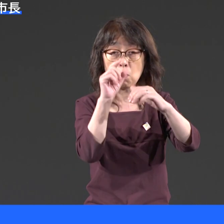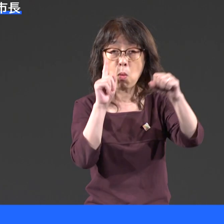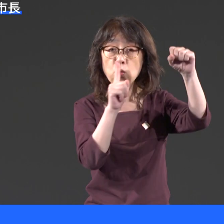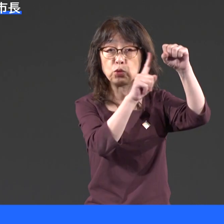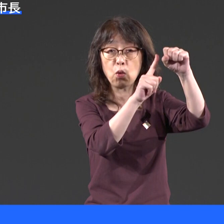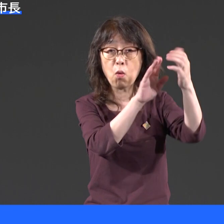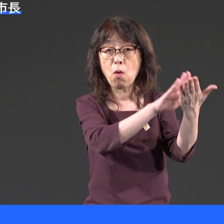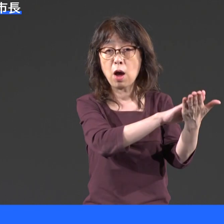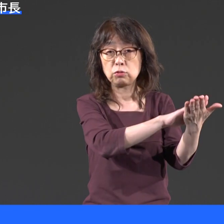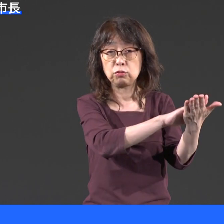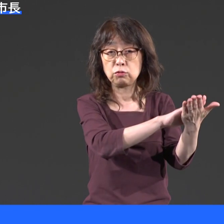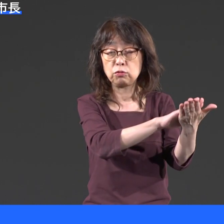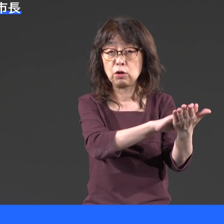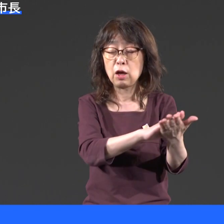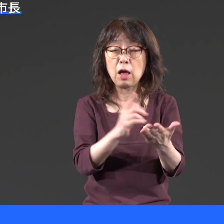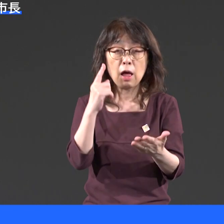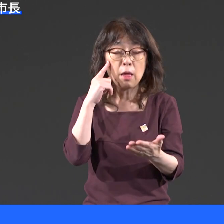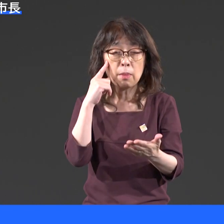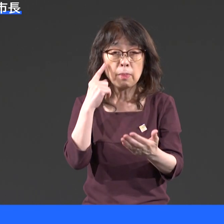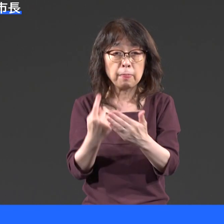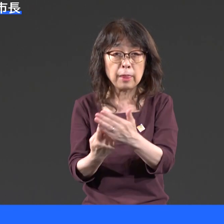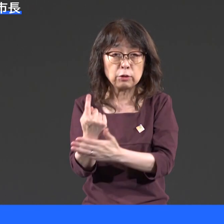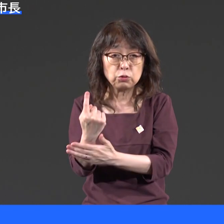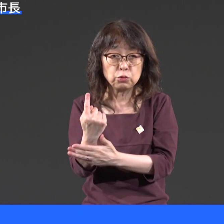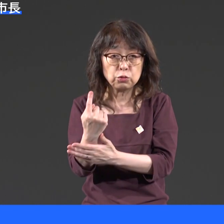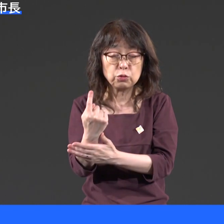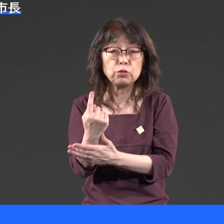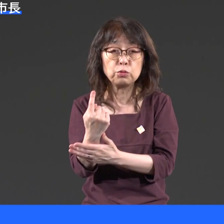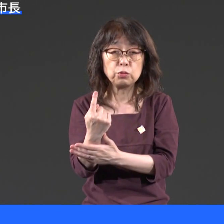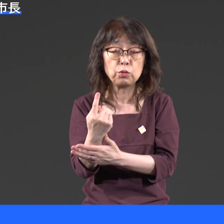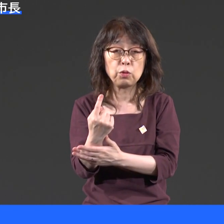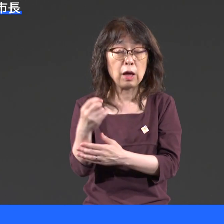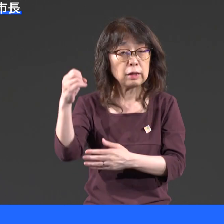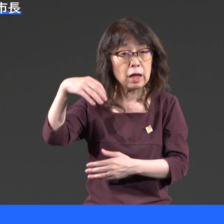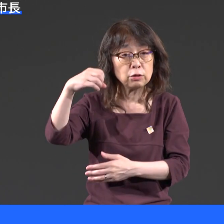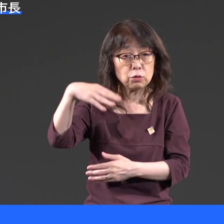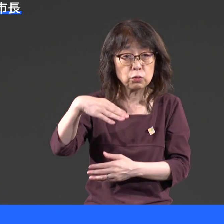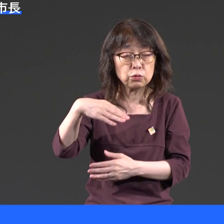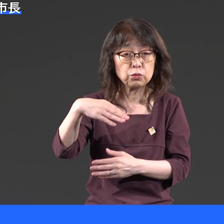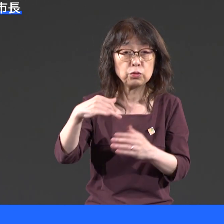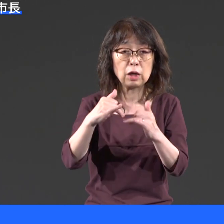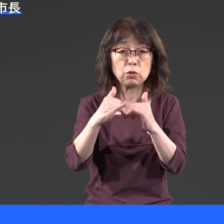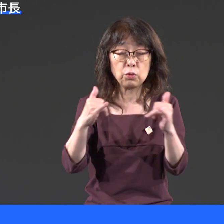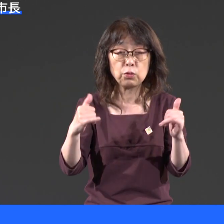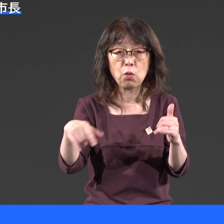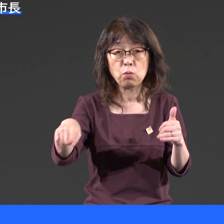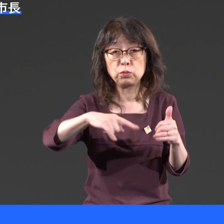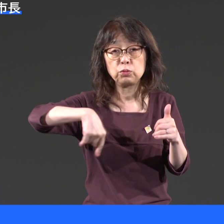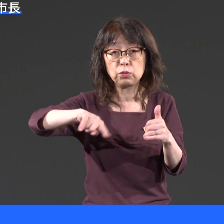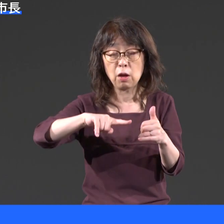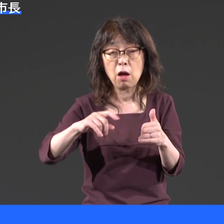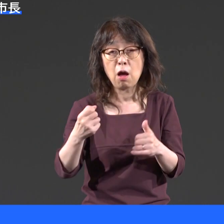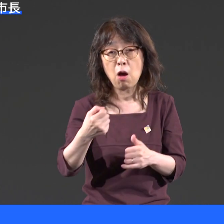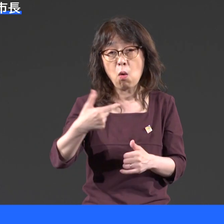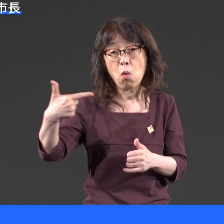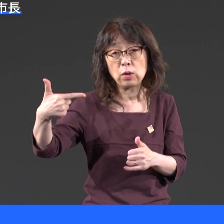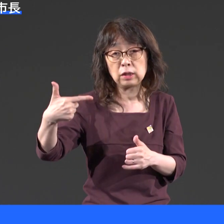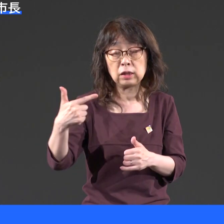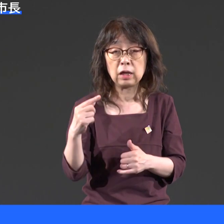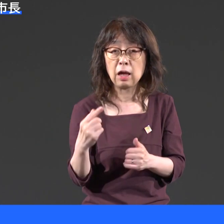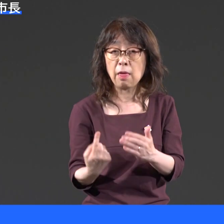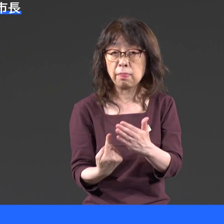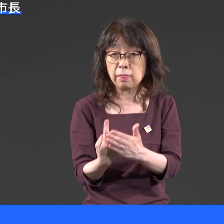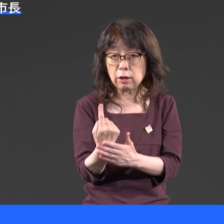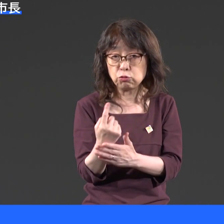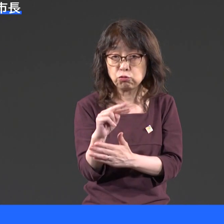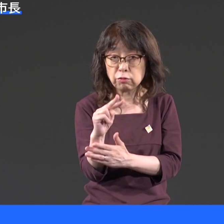熱それから電力ですね民生部門の利用が多いわけでありますので、熱転換そして電